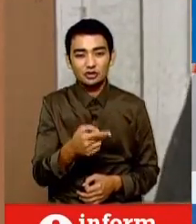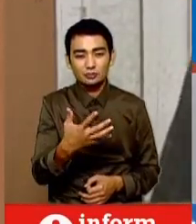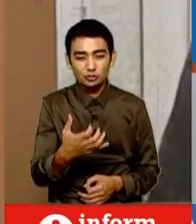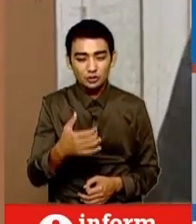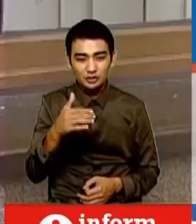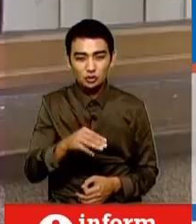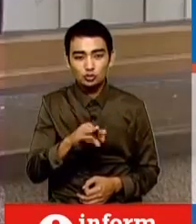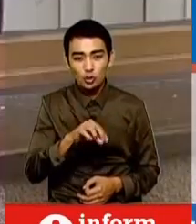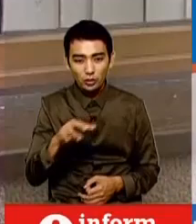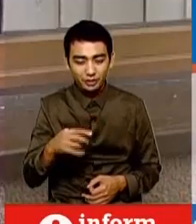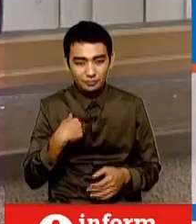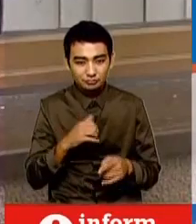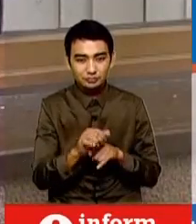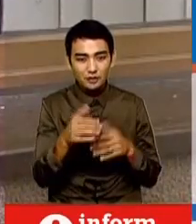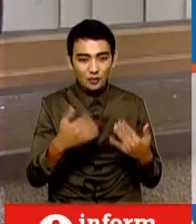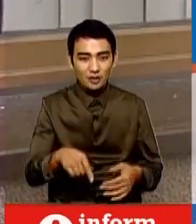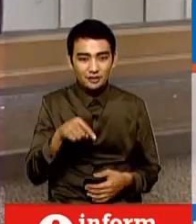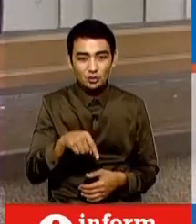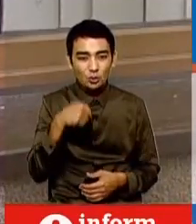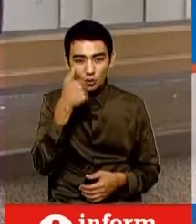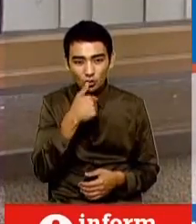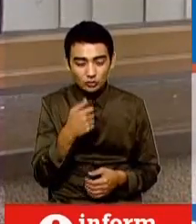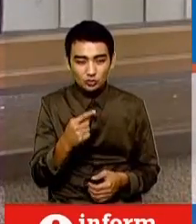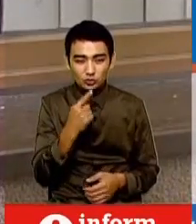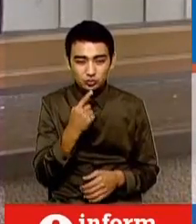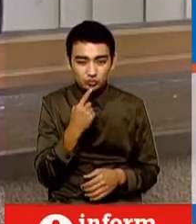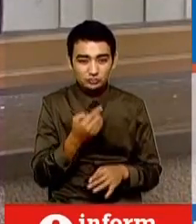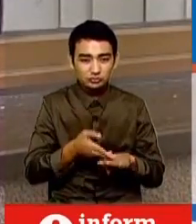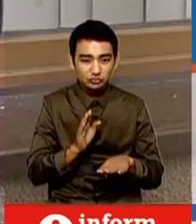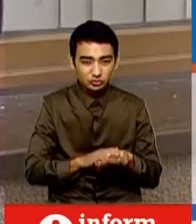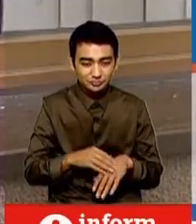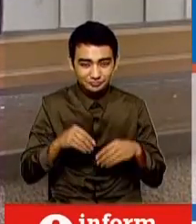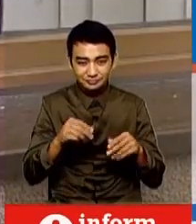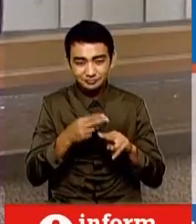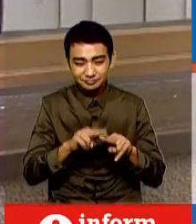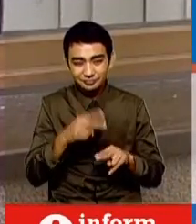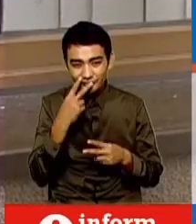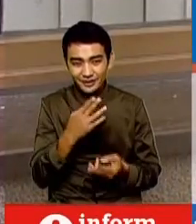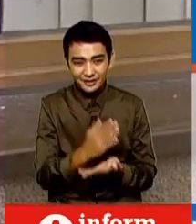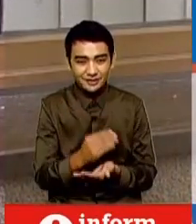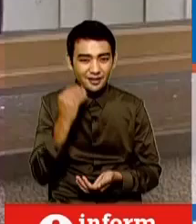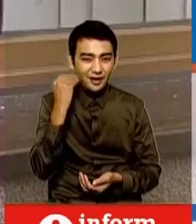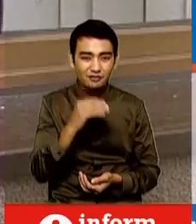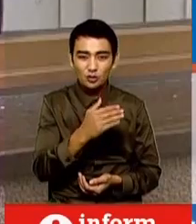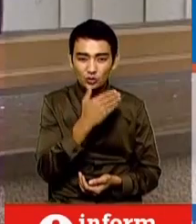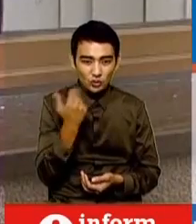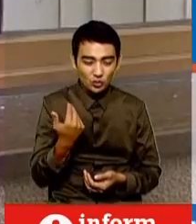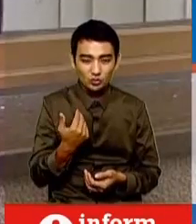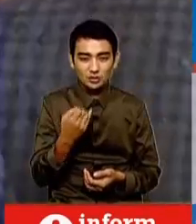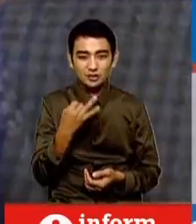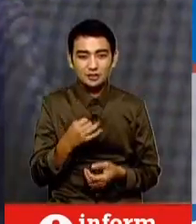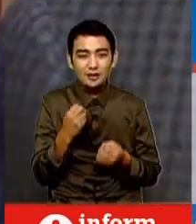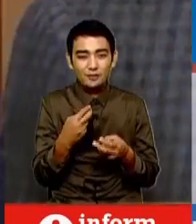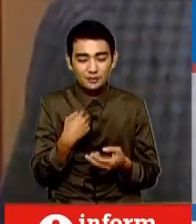былтыр пайға берді. Биылғы қиын уборка жүріп жатыр. Бүгінгі күн 30% ордық. Бірақ ішінде сапасы жоқ. Оған қарамастан істеп